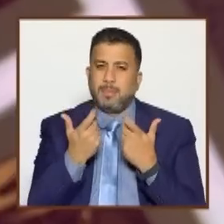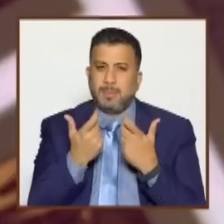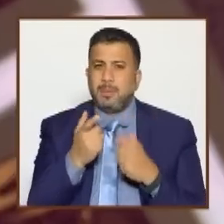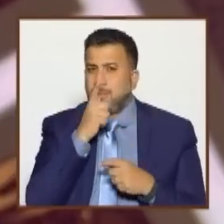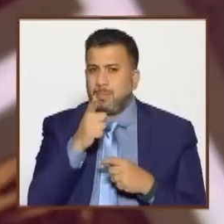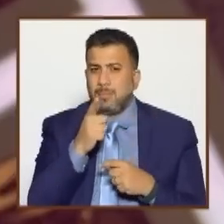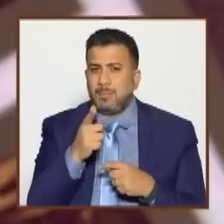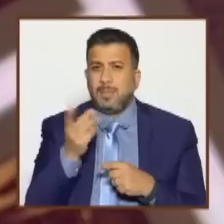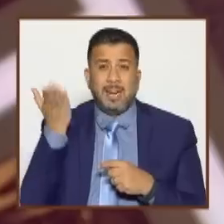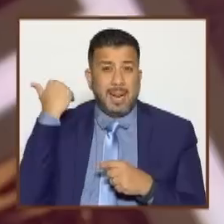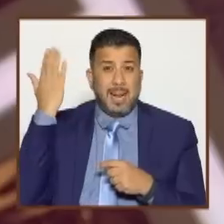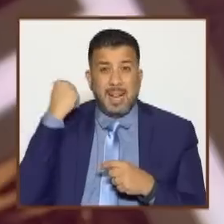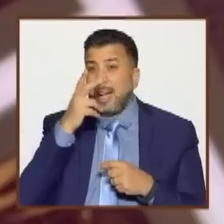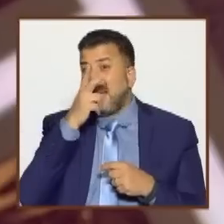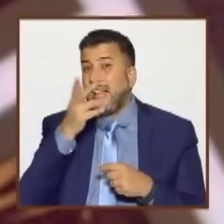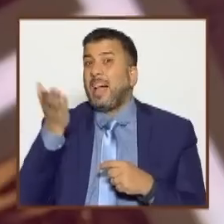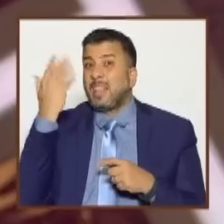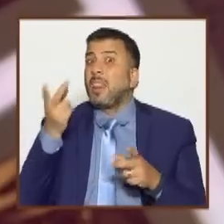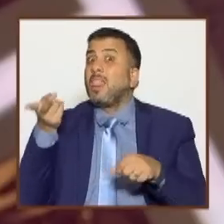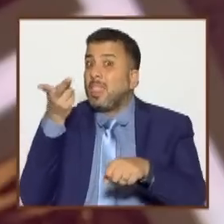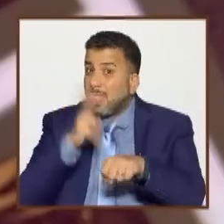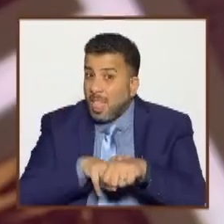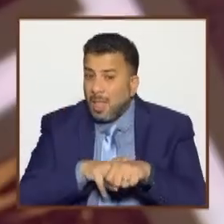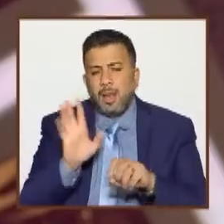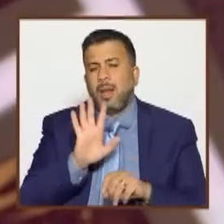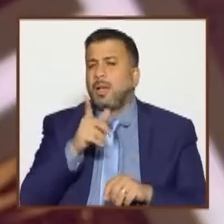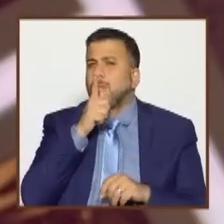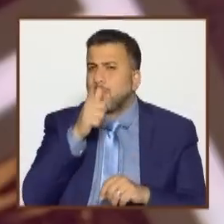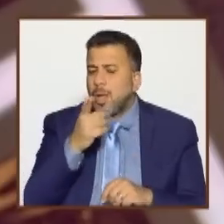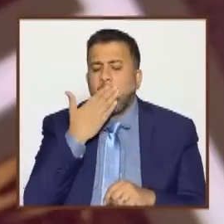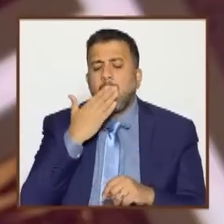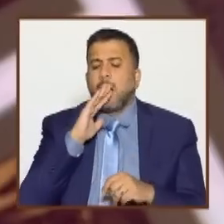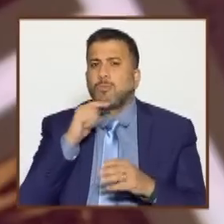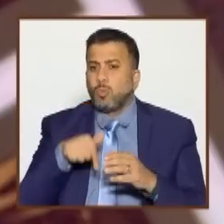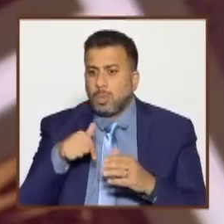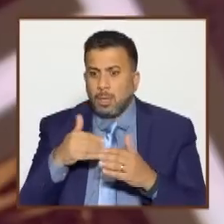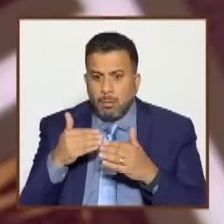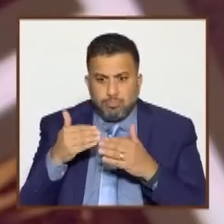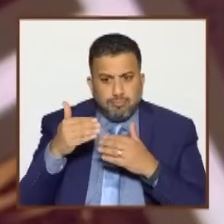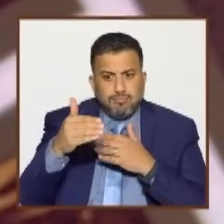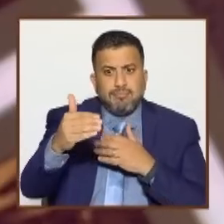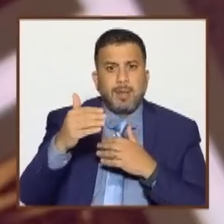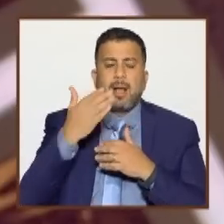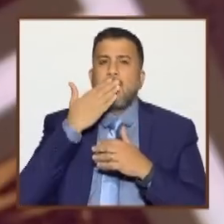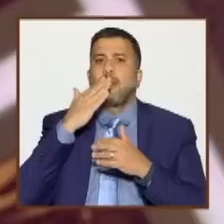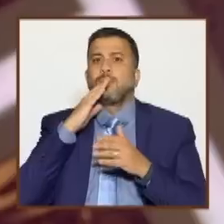لا تعودي إلى المربع الأول. أنت الآن ولله الحمد تقريبا قطعت شوط طويل جدا